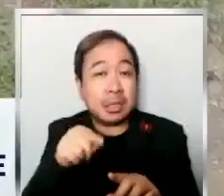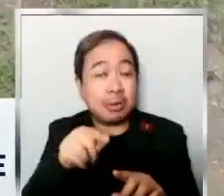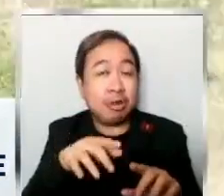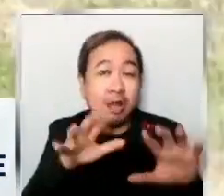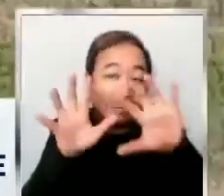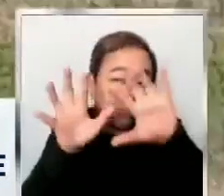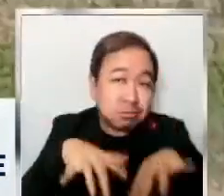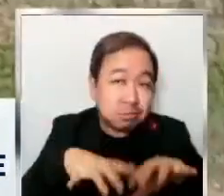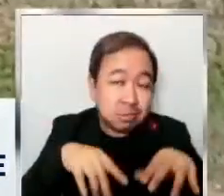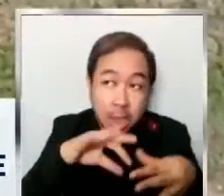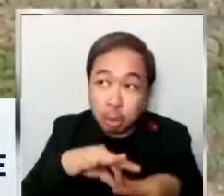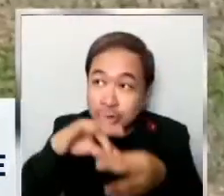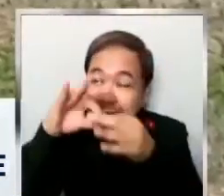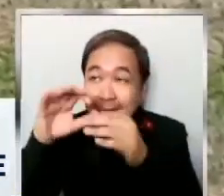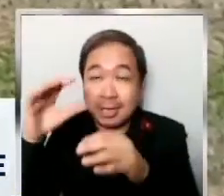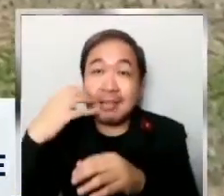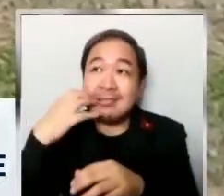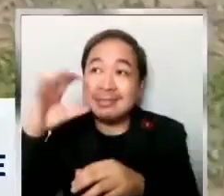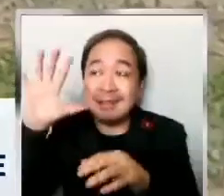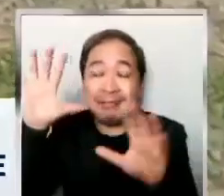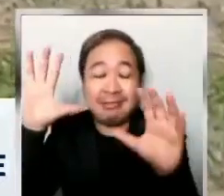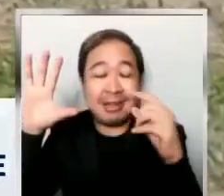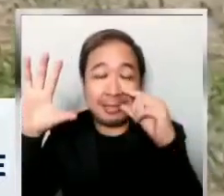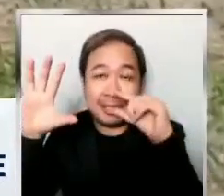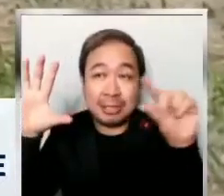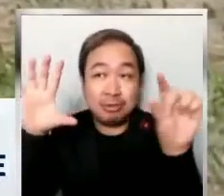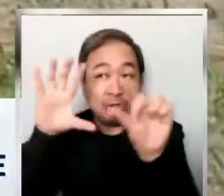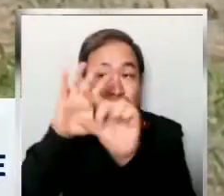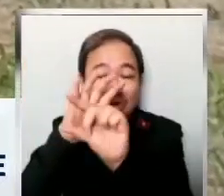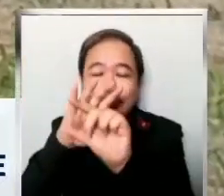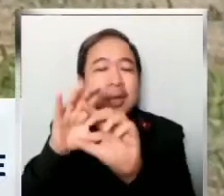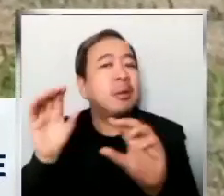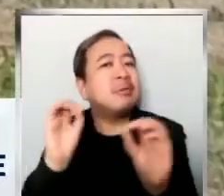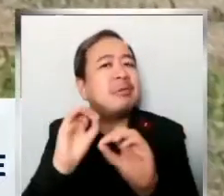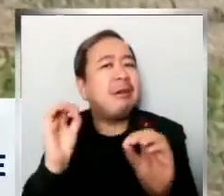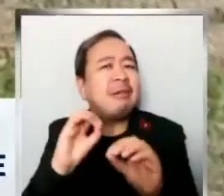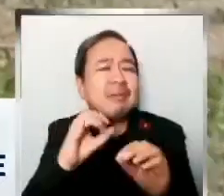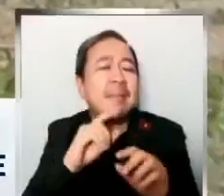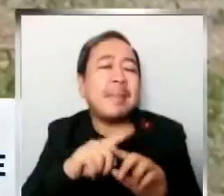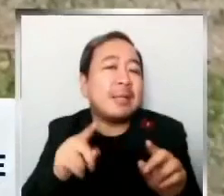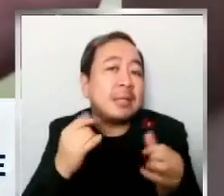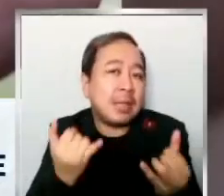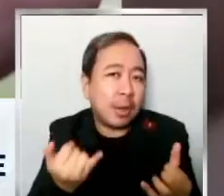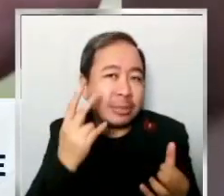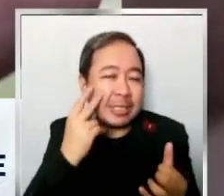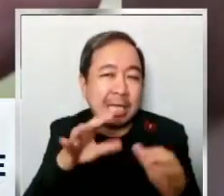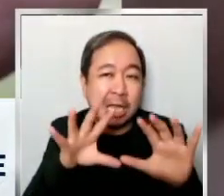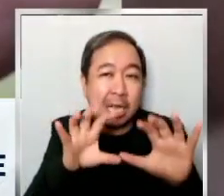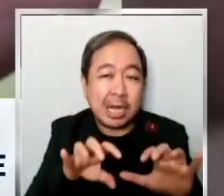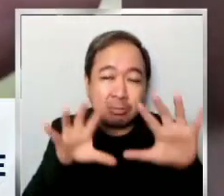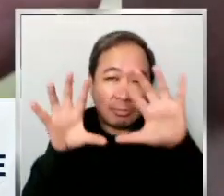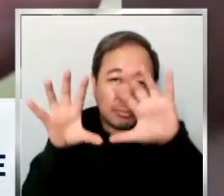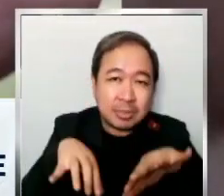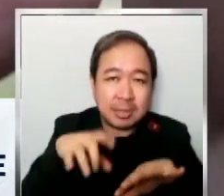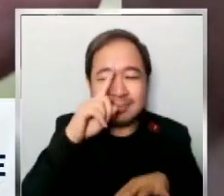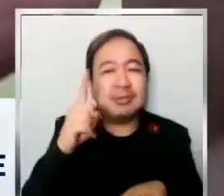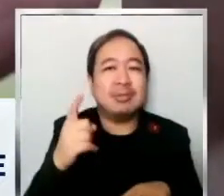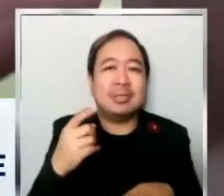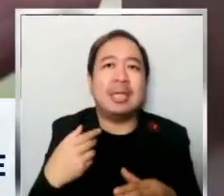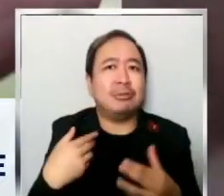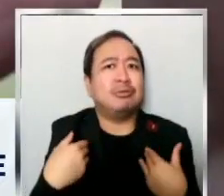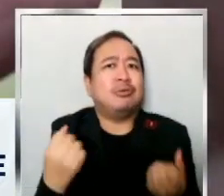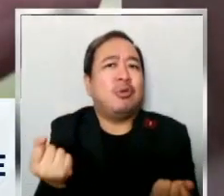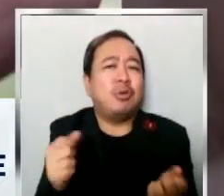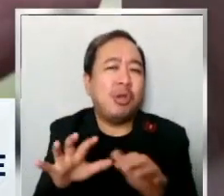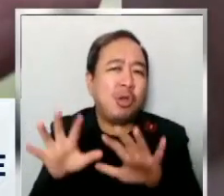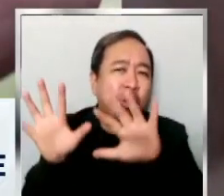panahon sa lugar. Nabubuo raw kasi ang hailstorm o pag-ulan ng yelo dahil sa matinding thunderstorms. Katunayan,